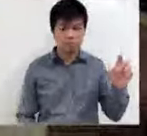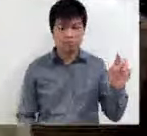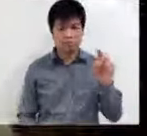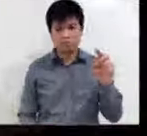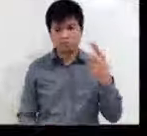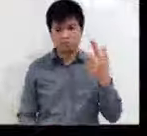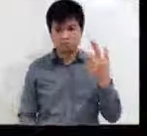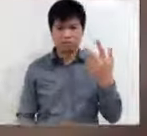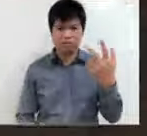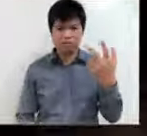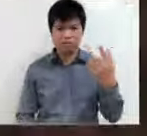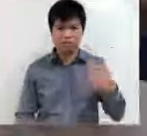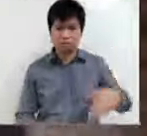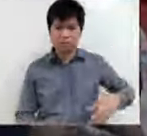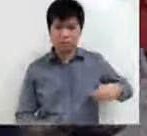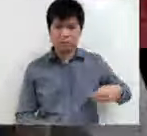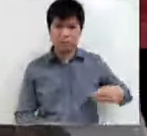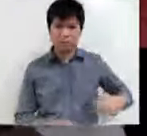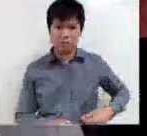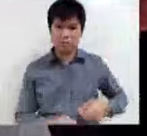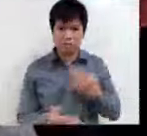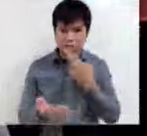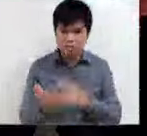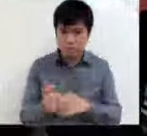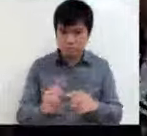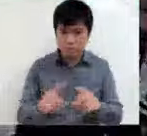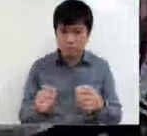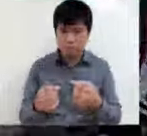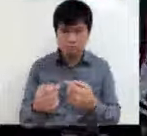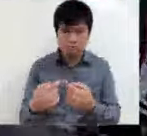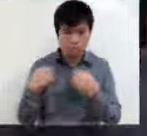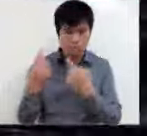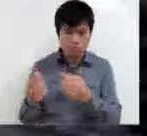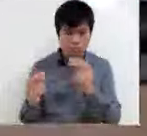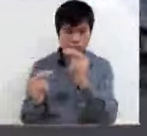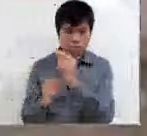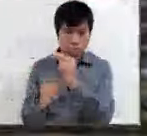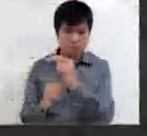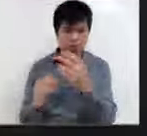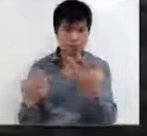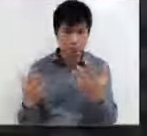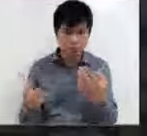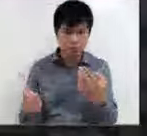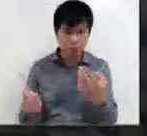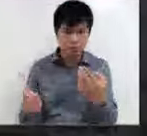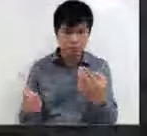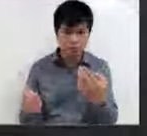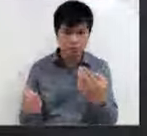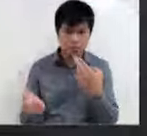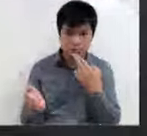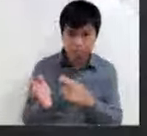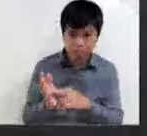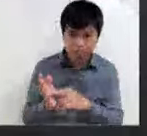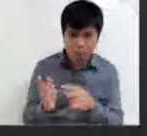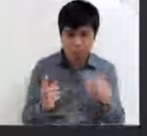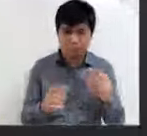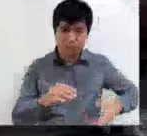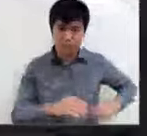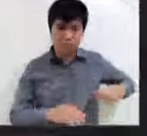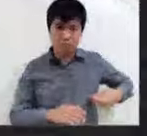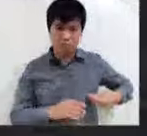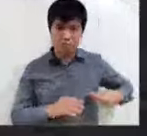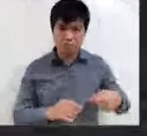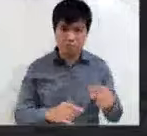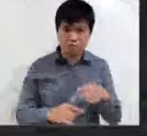ang naitatala, simula raw nung Nobyembre, wala pang naidudulog na pandurukot sa Divisoria. Nagdagdag din kasi na aabot sa hanggang 40